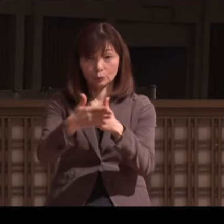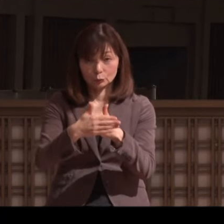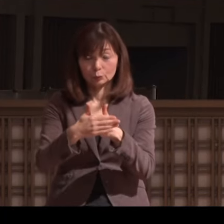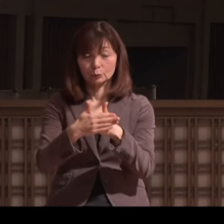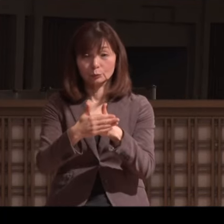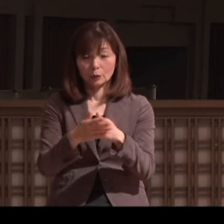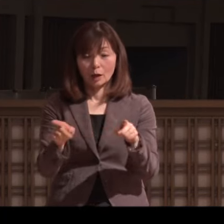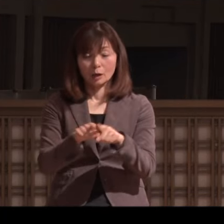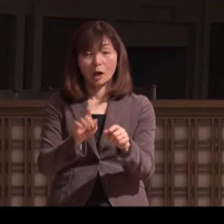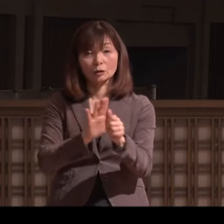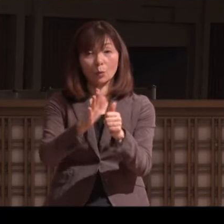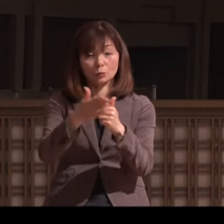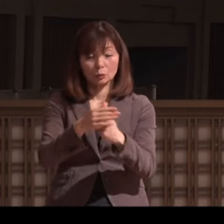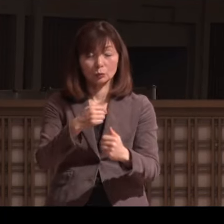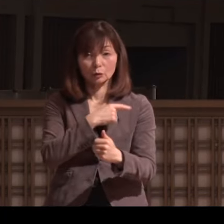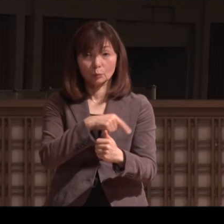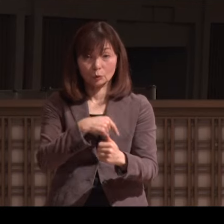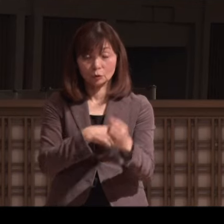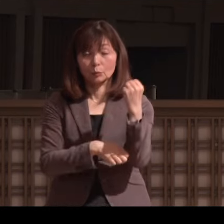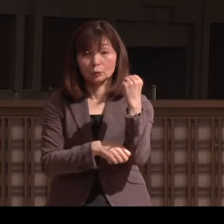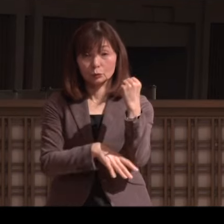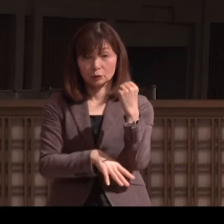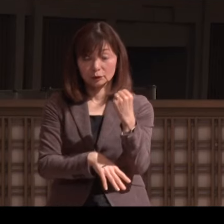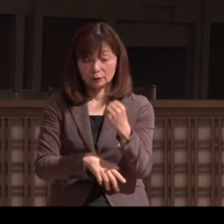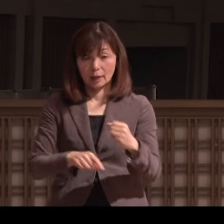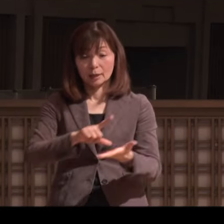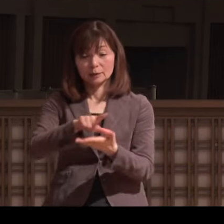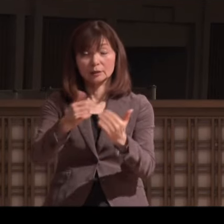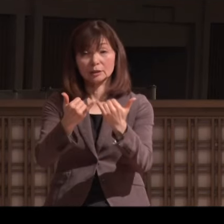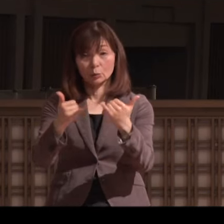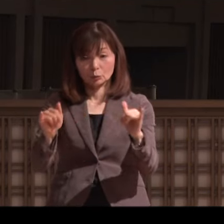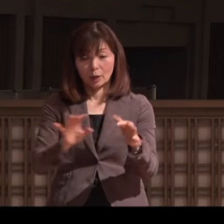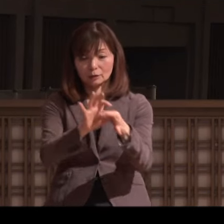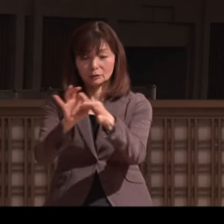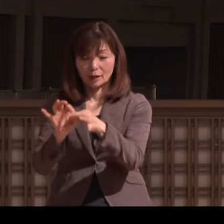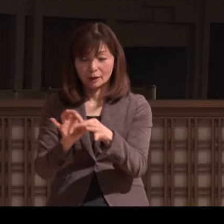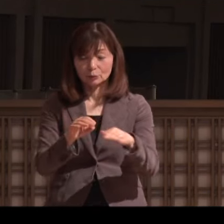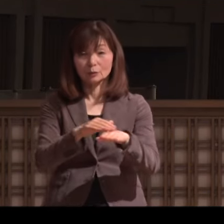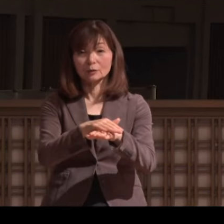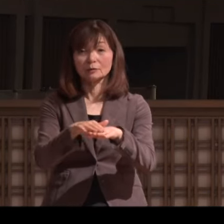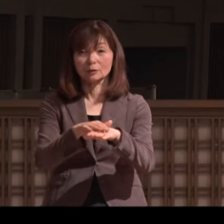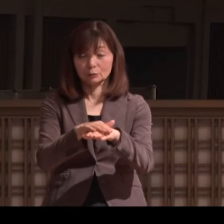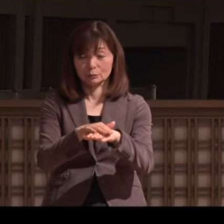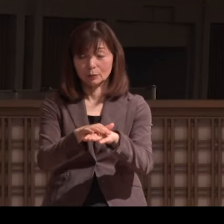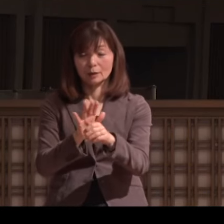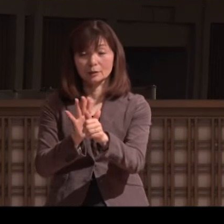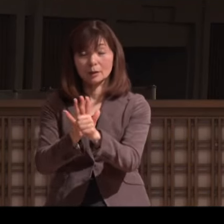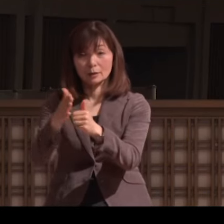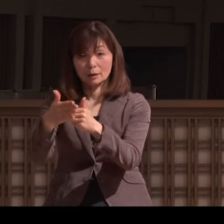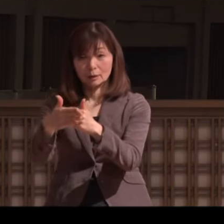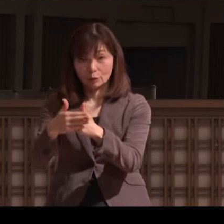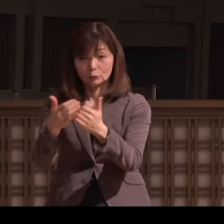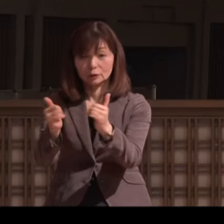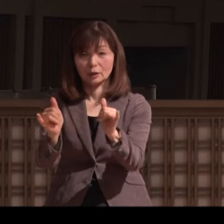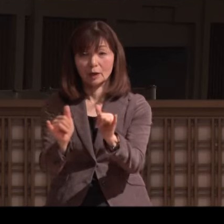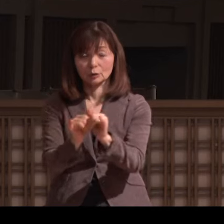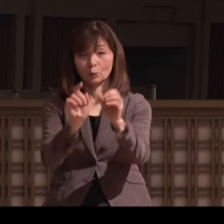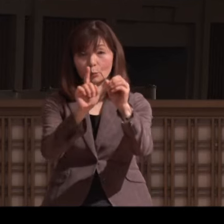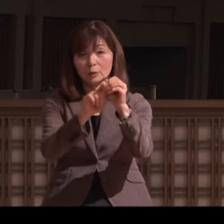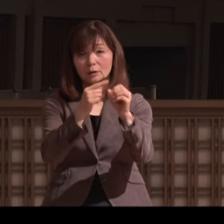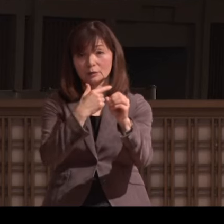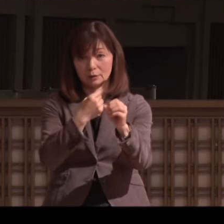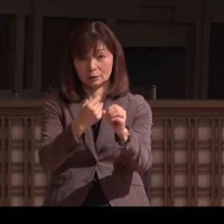精神に基づいて住民の皆さんがえ繋がりを大切にしてそして支え合うという社会これを目指し